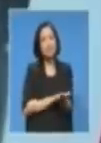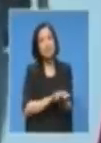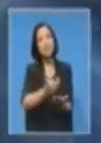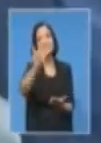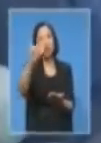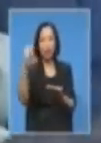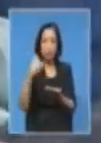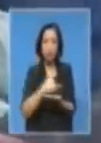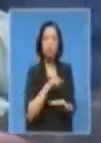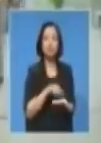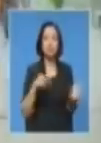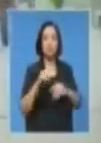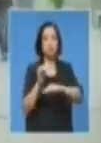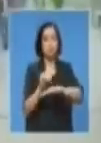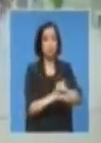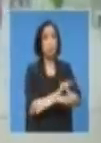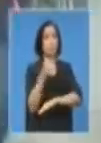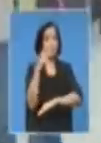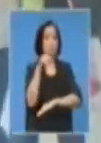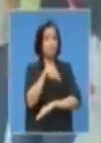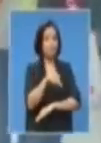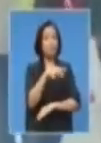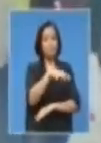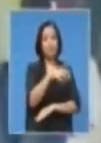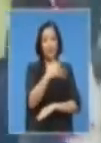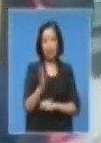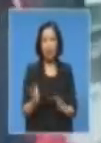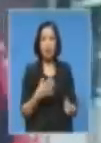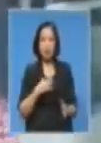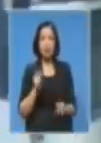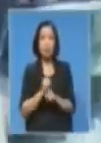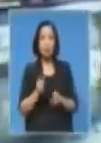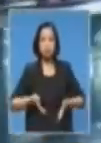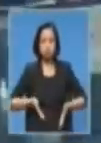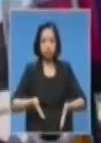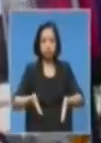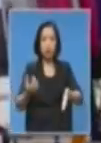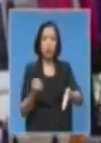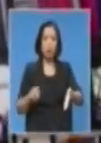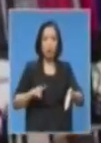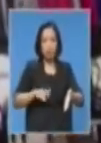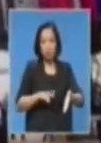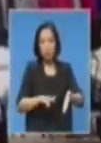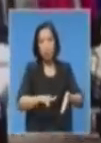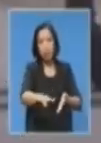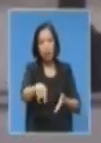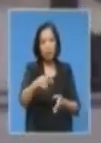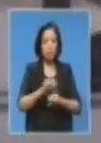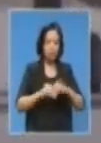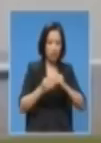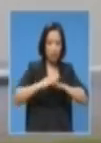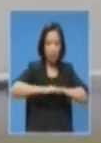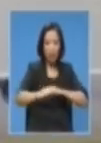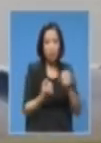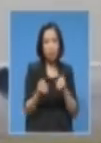ครื่องบินที่สุวรรณภูมิครับแล้วก็เพิ่มเติมในเรื่องของการสร้างเทอร์มินอลสร้างหลุมจอดสร้างสิ่งสะดวกรวมทั้งลานจอดร